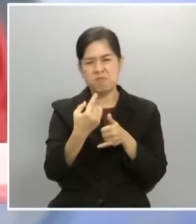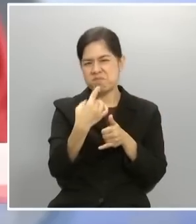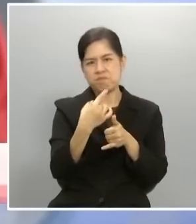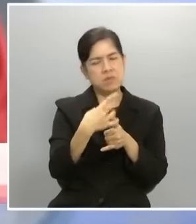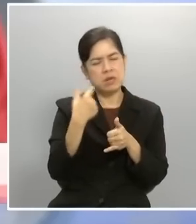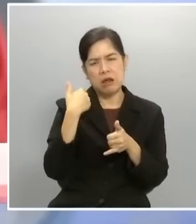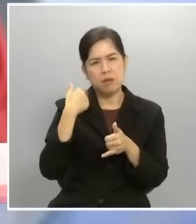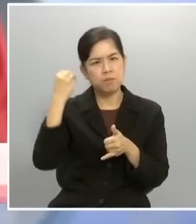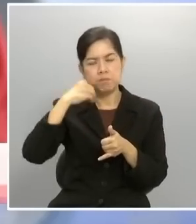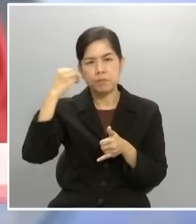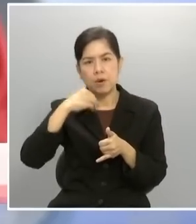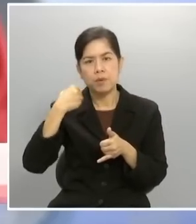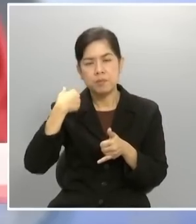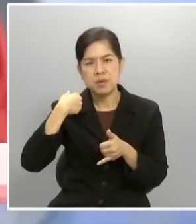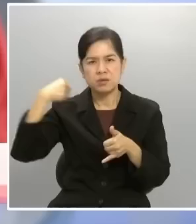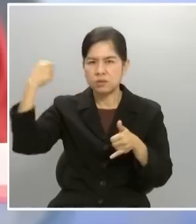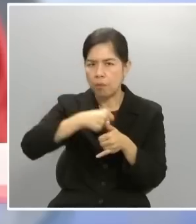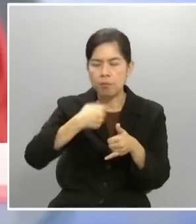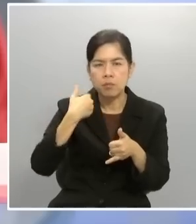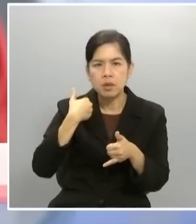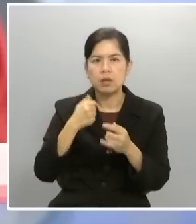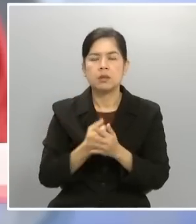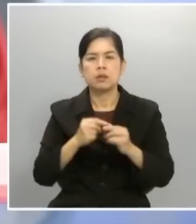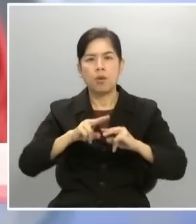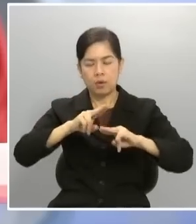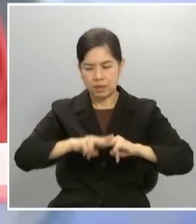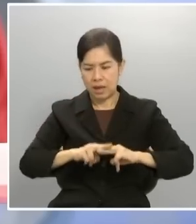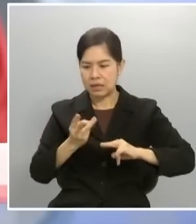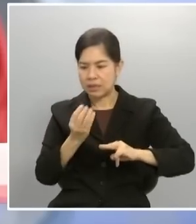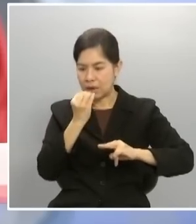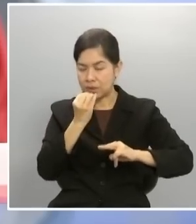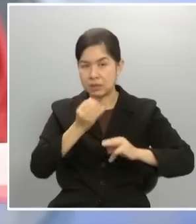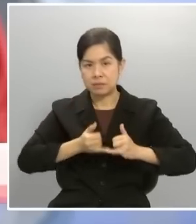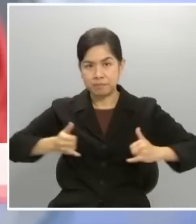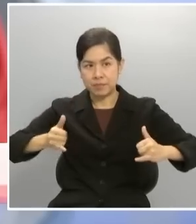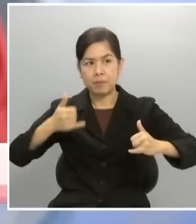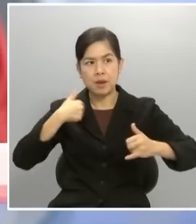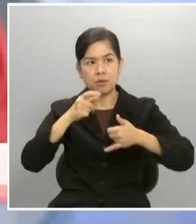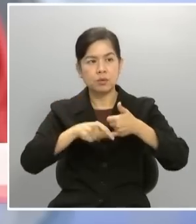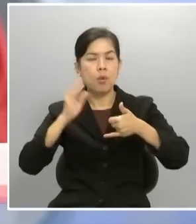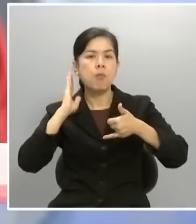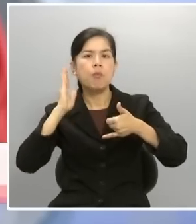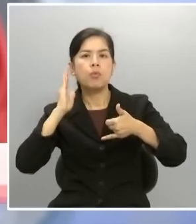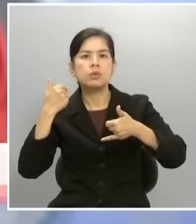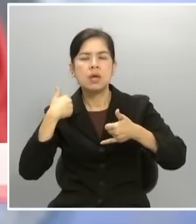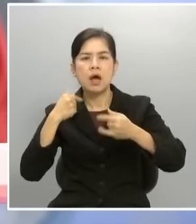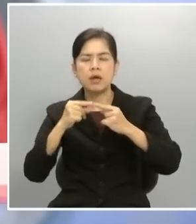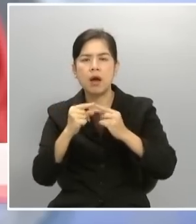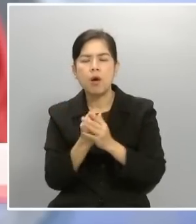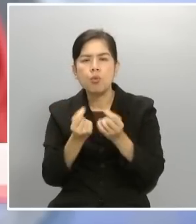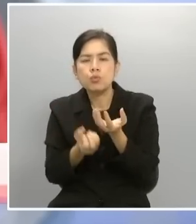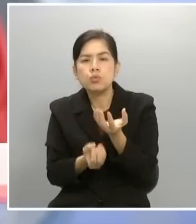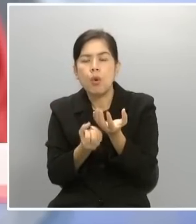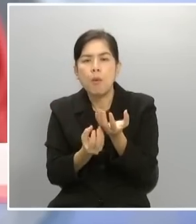กายนะฮะวันดีคืนดีนั่งทานข้าวอยู่ปรากฏว่าถูกฝ่ายชายเนี่ยนะครับเอามาม่าร้อนๆอื